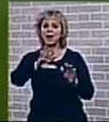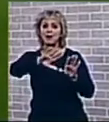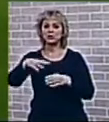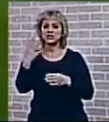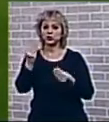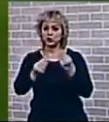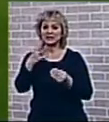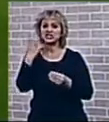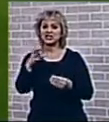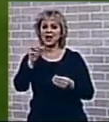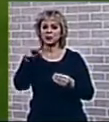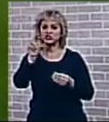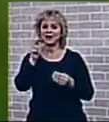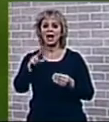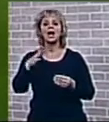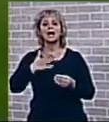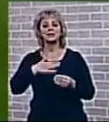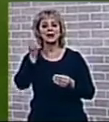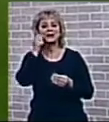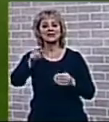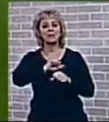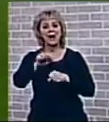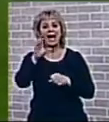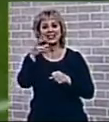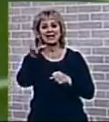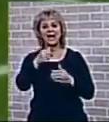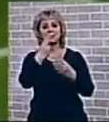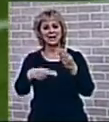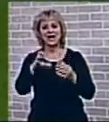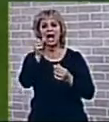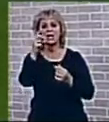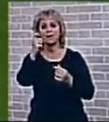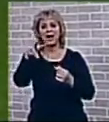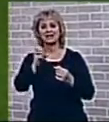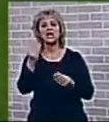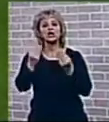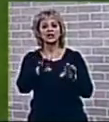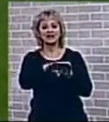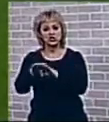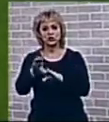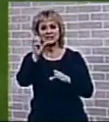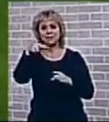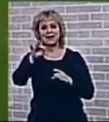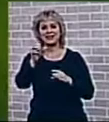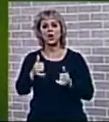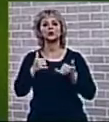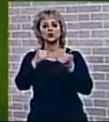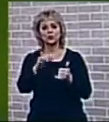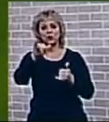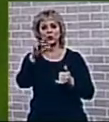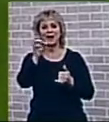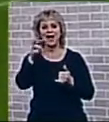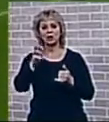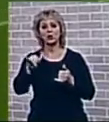4 туров всего 4 очка. Как и мы, москвичи победили «Амкар» и проиграли «Ахмату», а еще сыграли в ничью со «Спартаком» и уступили